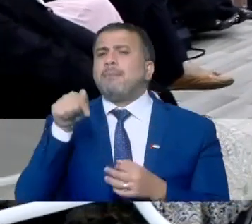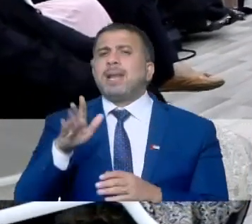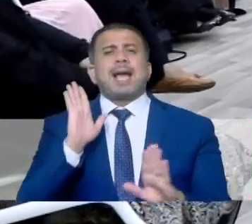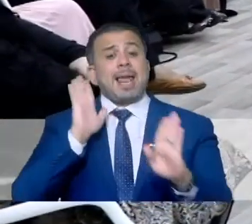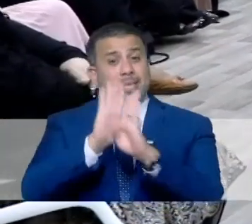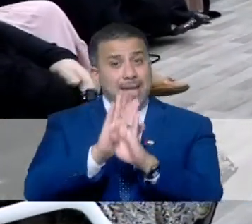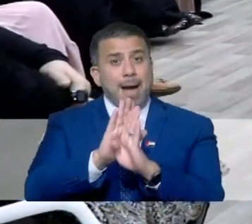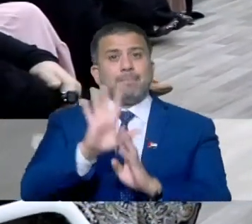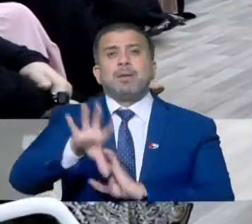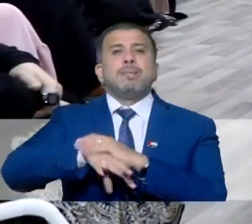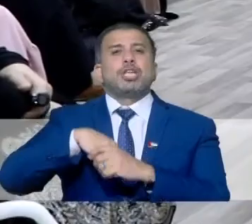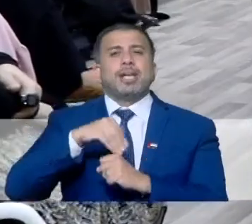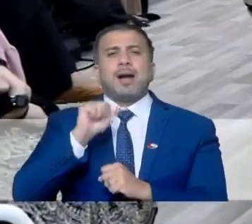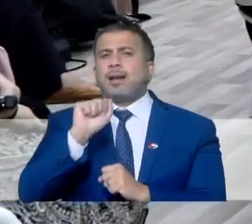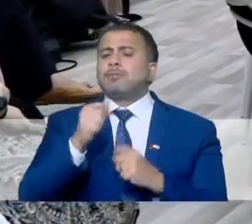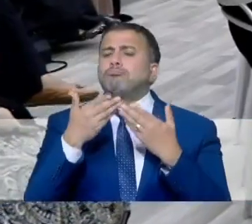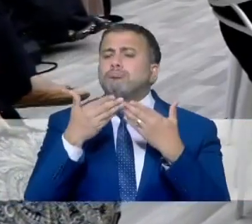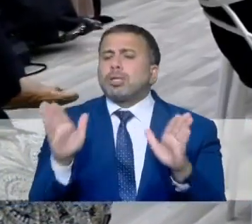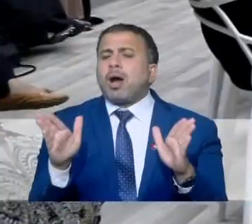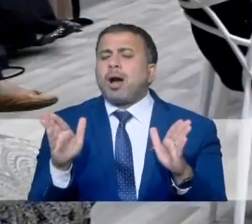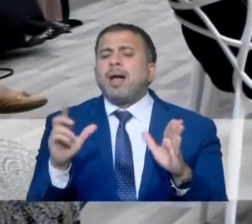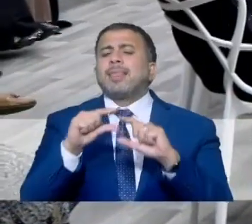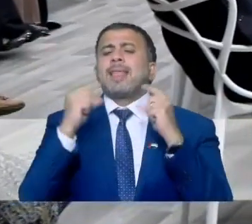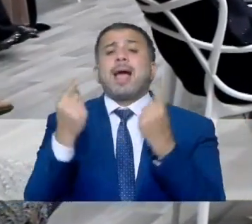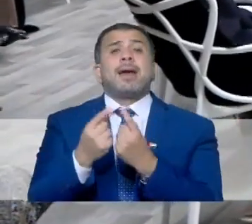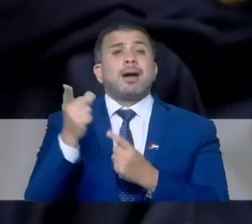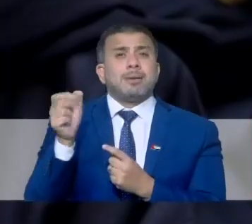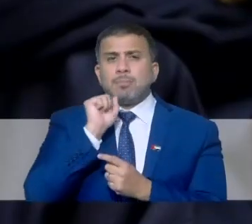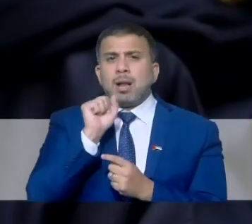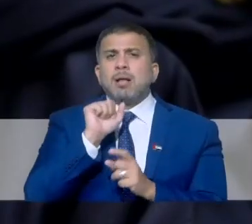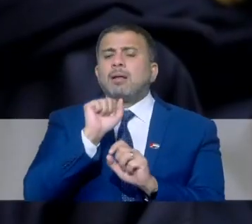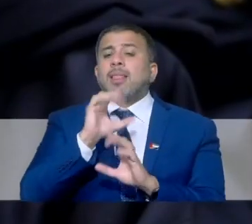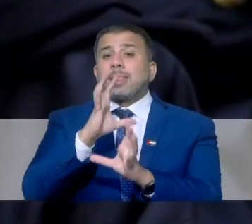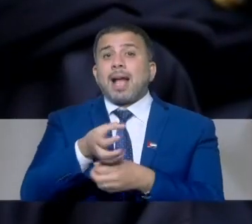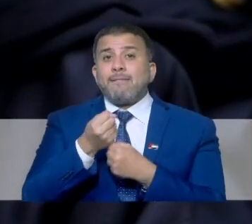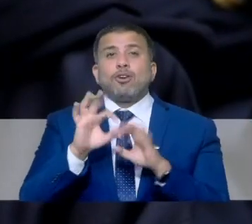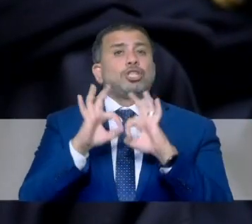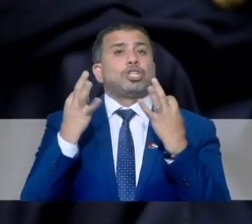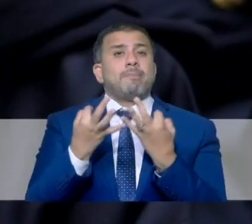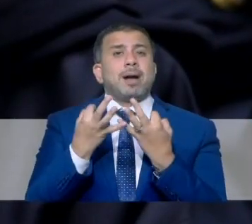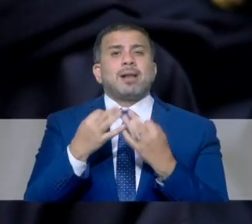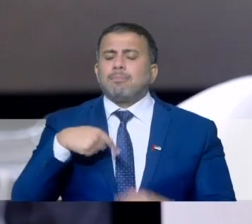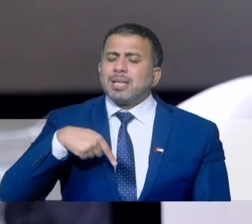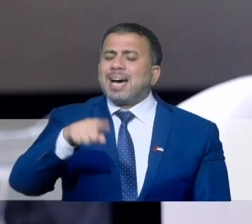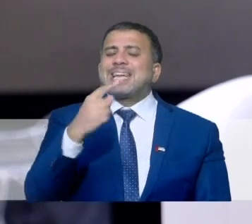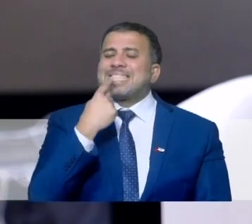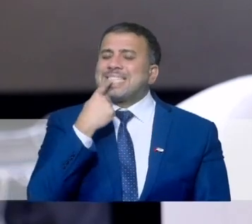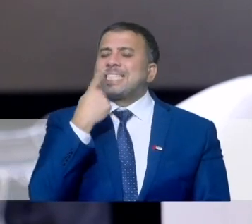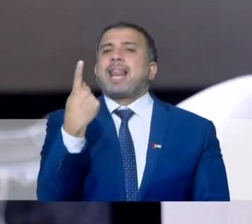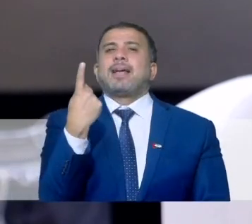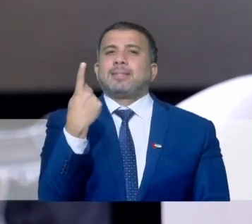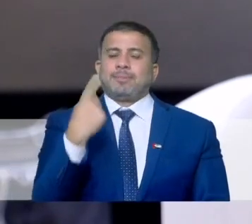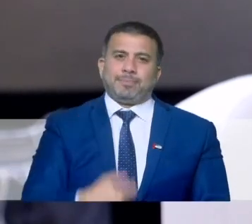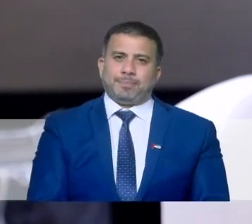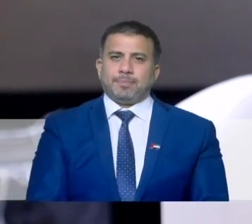المجتمعيه من خلال دعم المشاريع التي تطرحها الدائره في مجال التكافل الاجتم معي على مدار